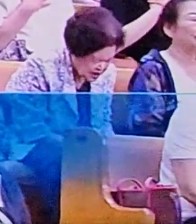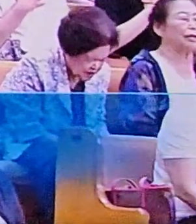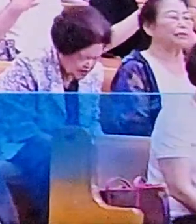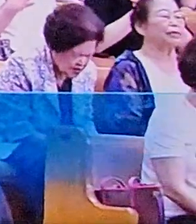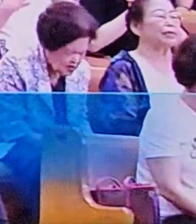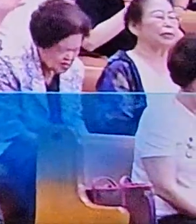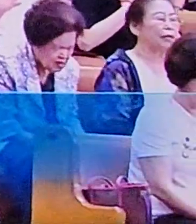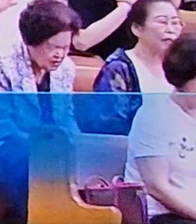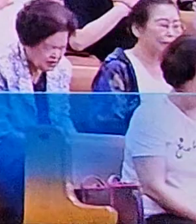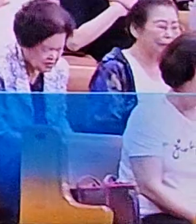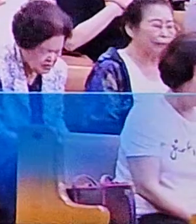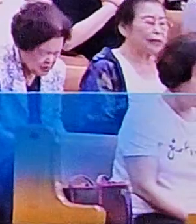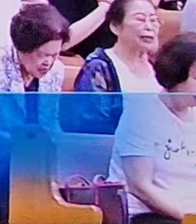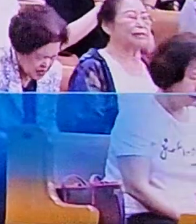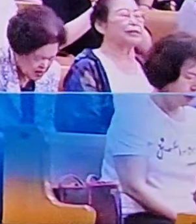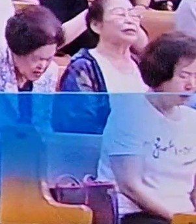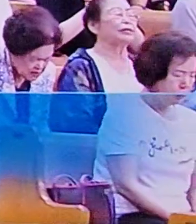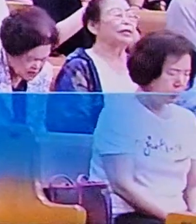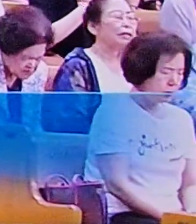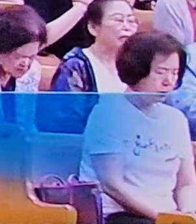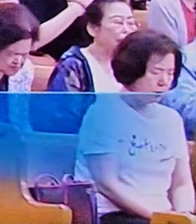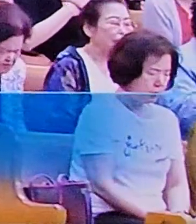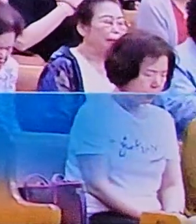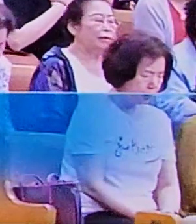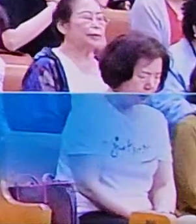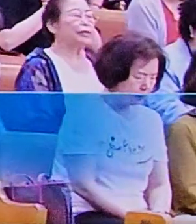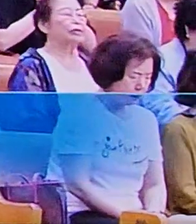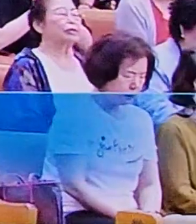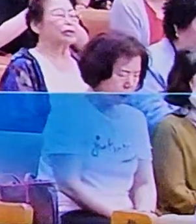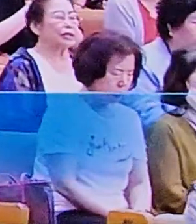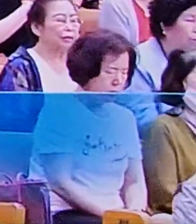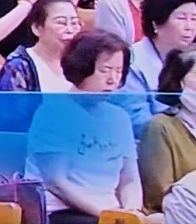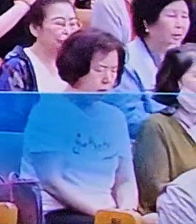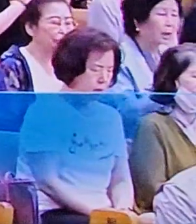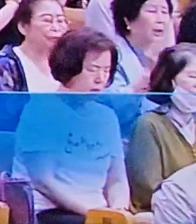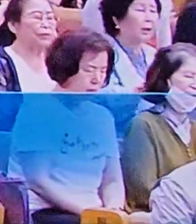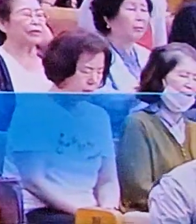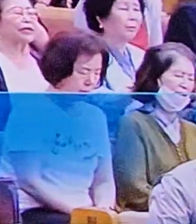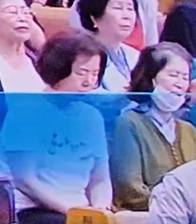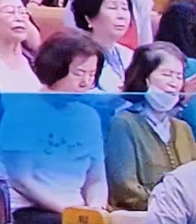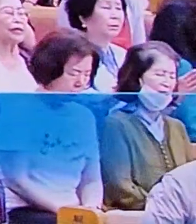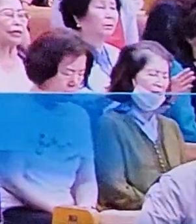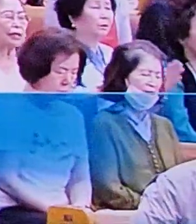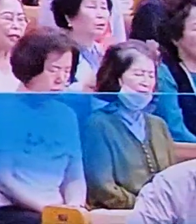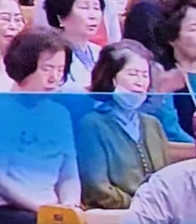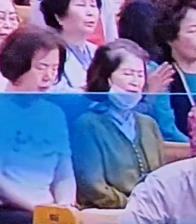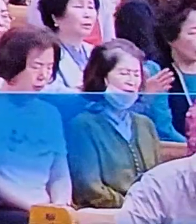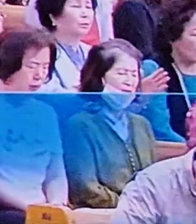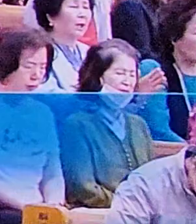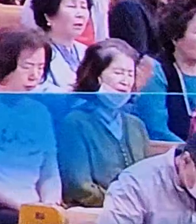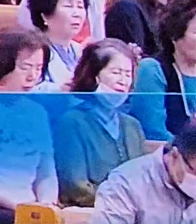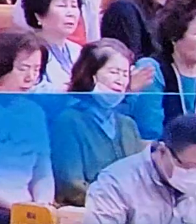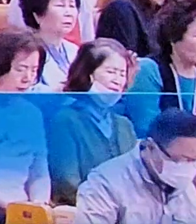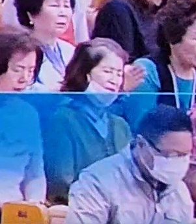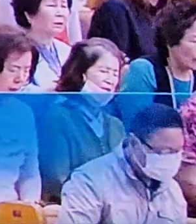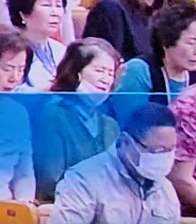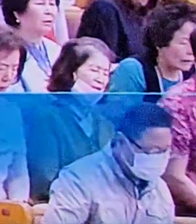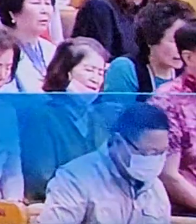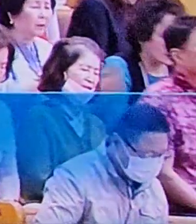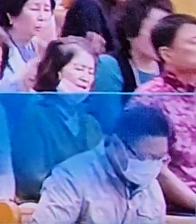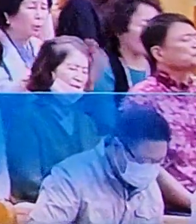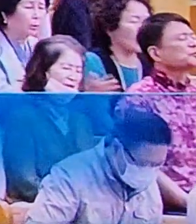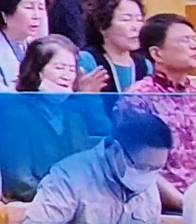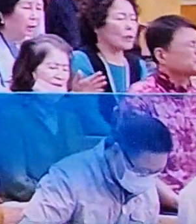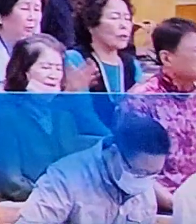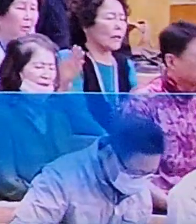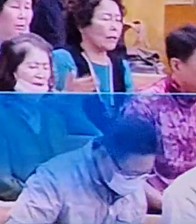하나님의 사랑을 감사하고 감사합니다. 주님의 사랑을 감사하고 감사하고 감사합니다. 하나님의 주님 은혜 가운데 주님의 영광의